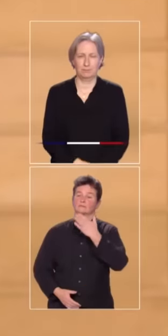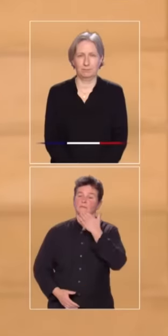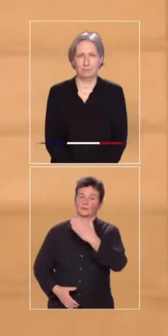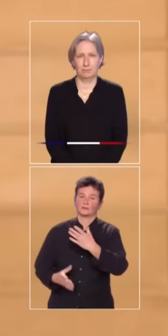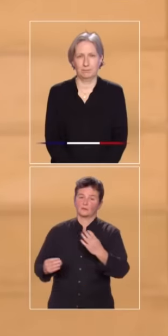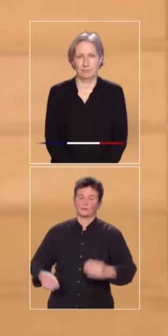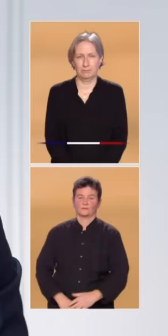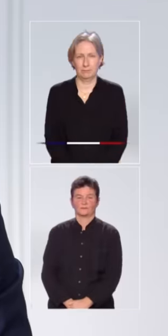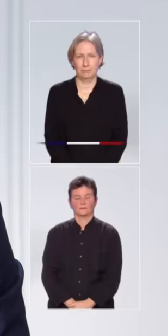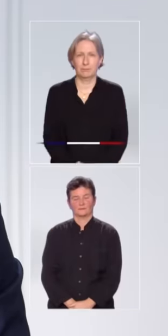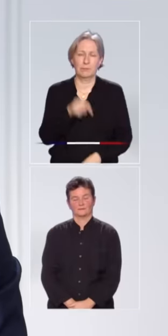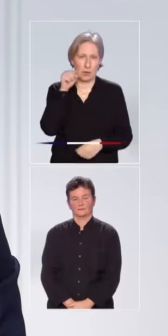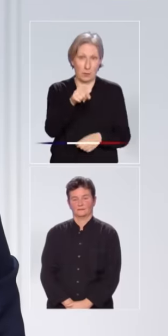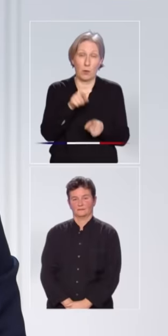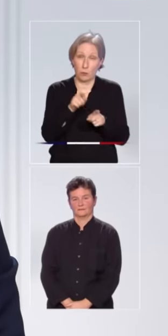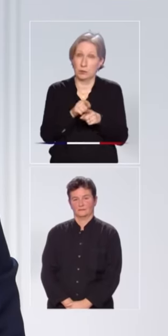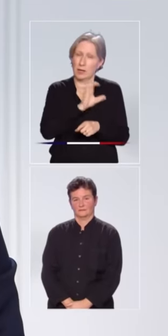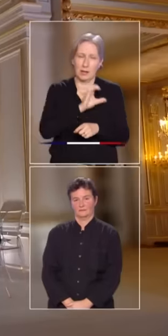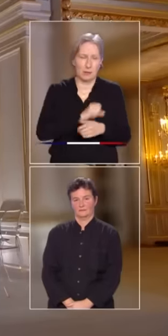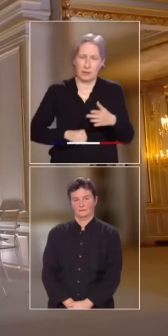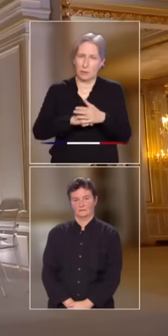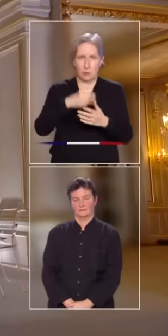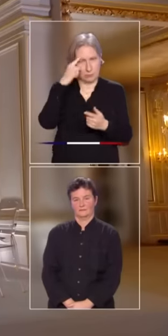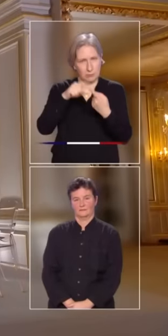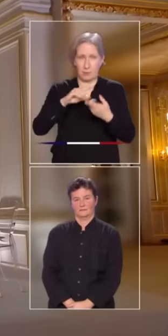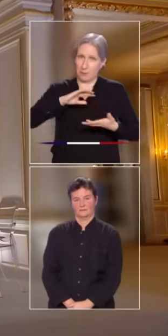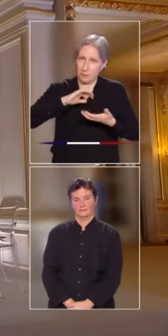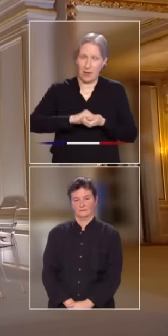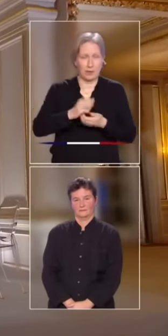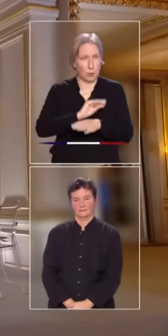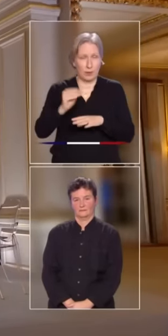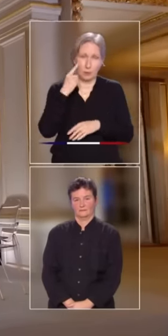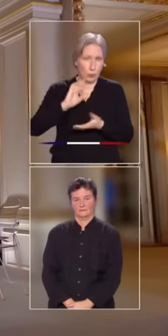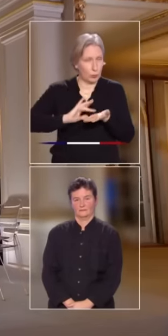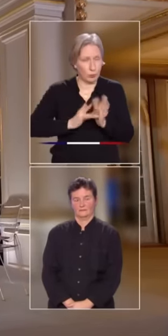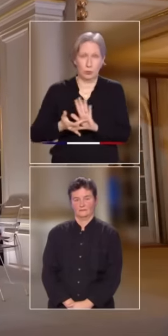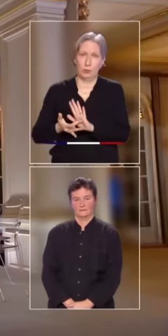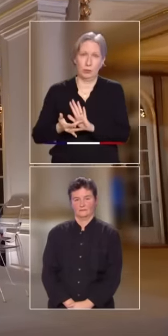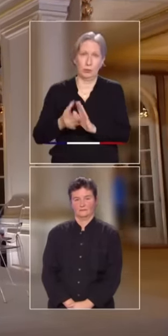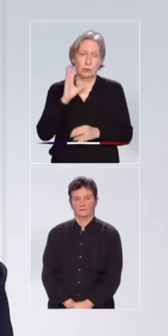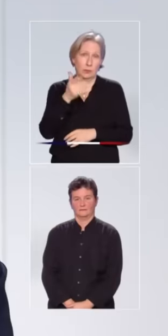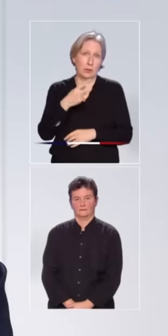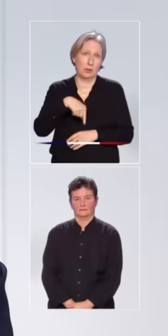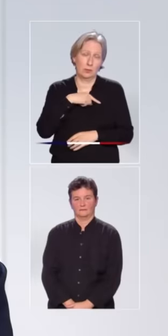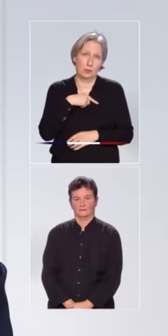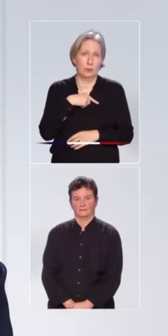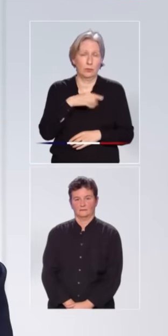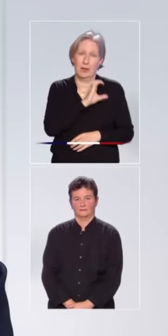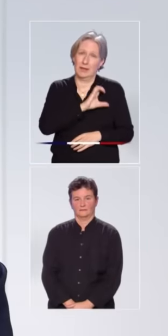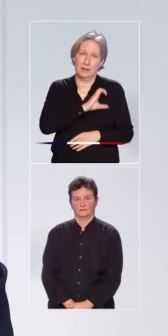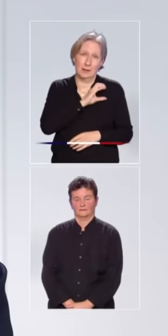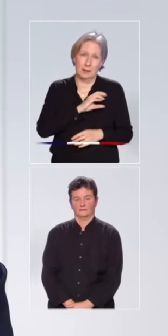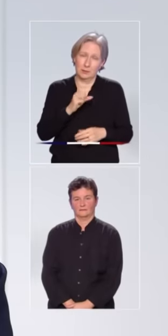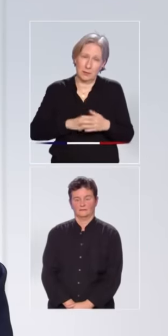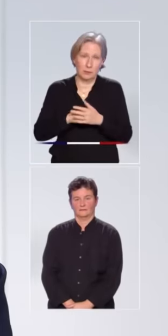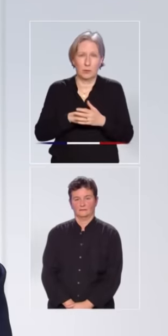tout cas, là-bas aussi, nous ferons tout pour la paix et la sécurité pour tous. C'est le sens de l'initiative que nous avons levée et nous faisons tout pour appeler